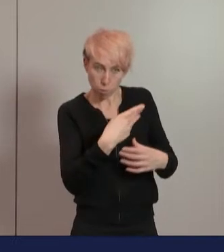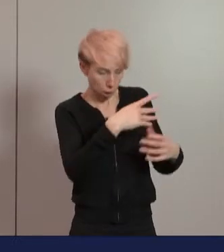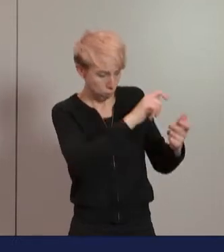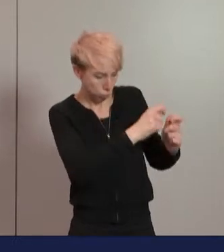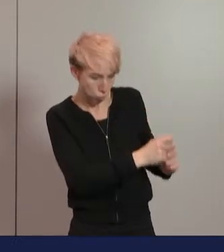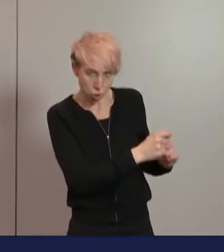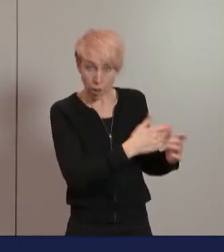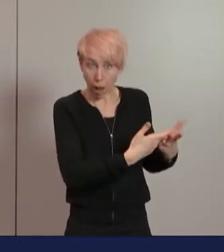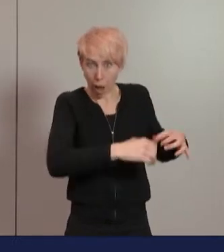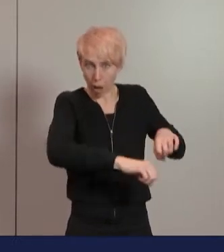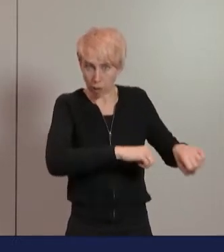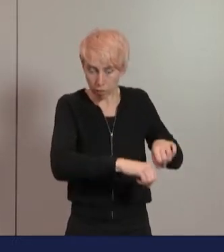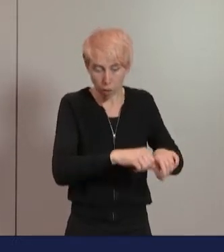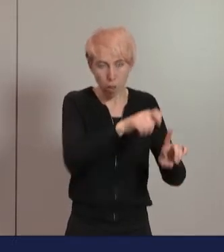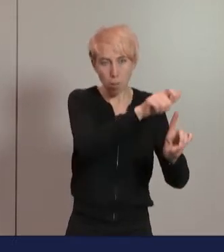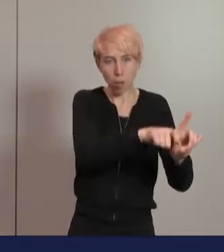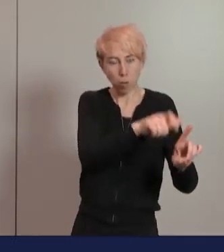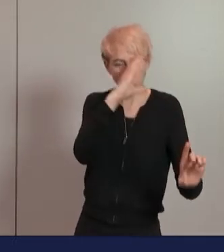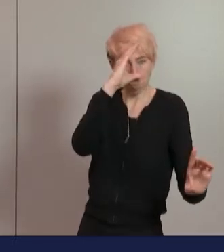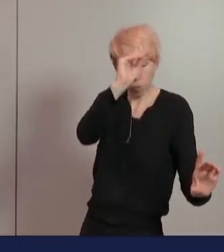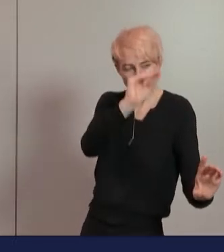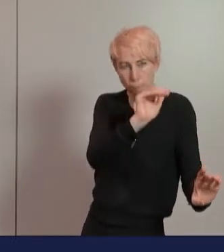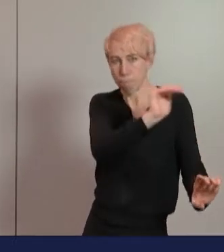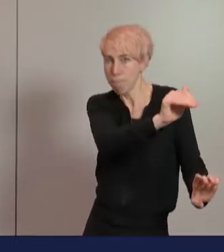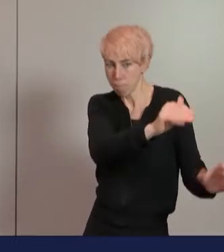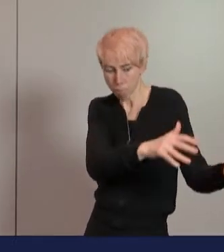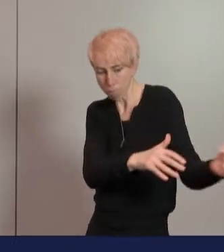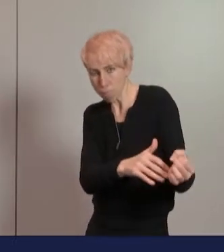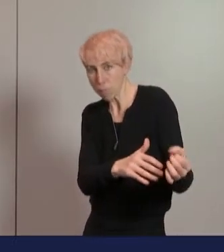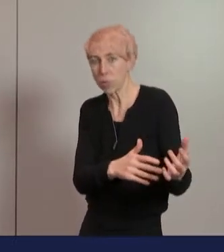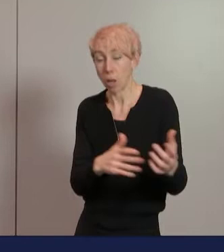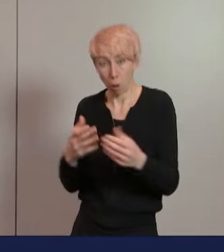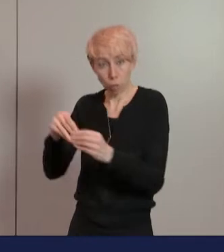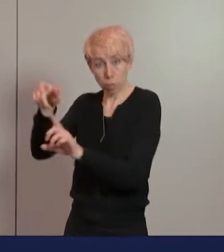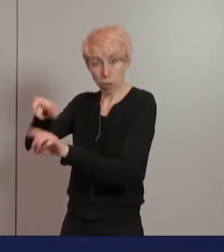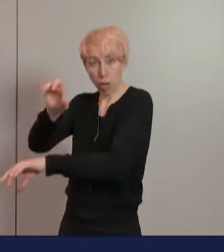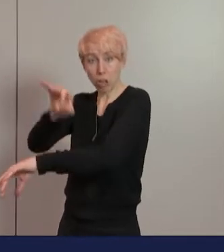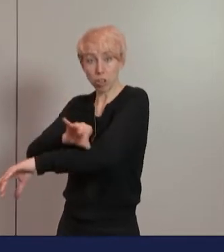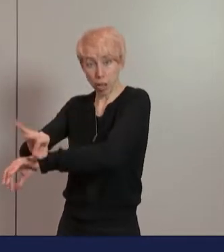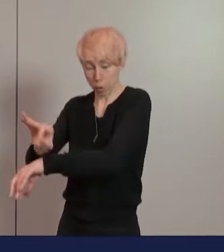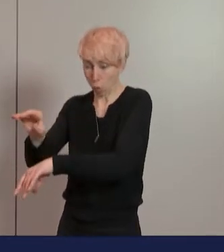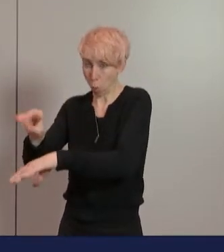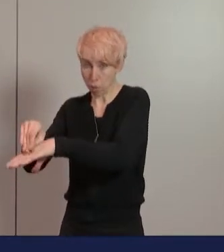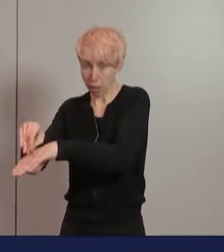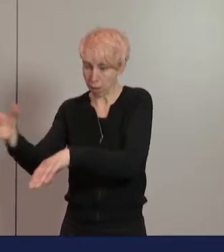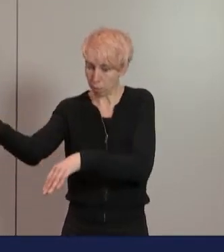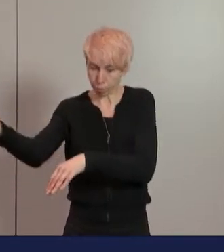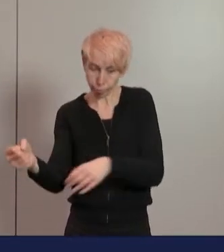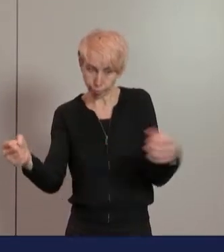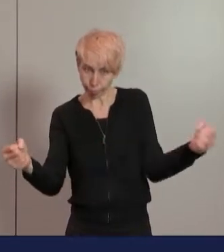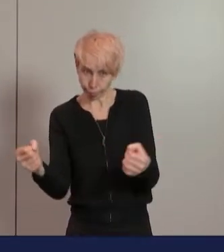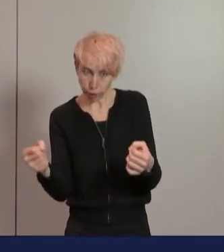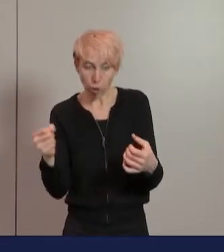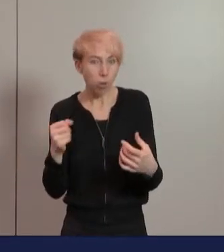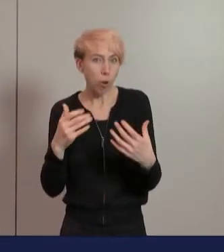le recours à un paysagiste conseil cette année, en plus de l'architecte conseil de la ville. Ceci afin de